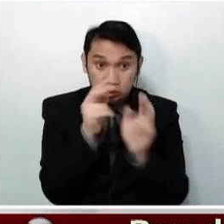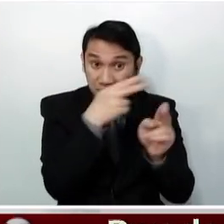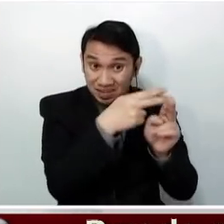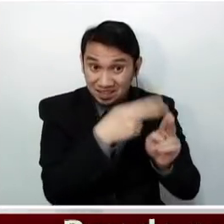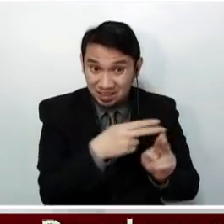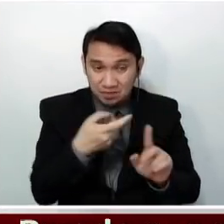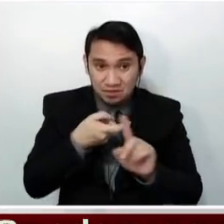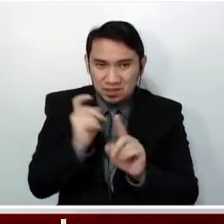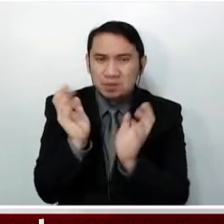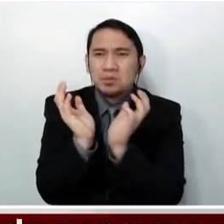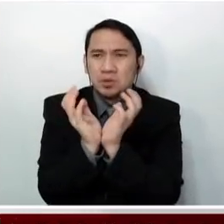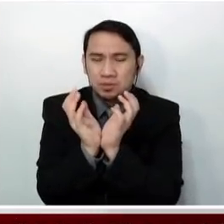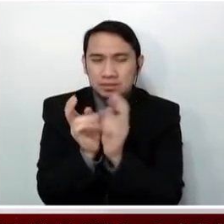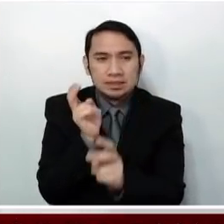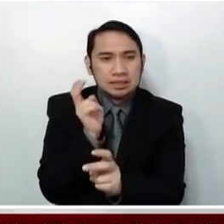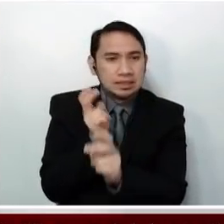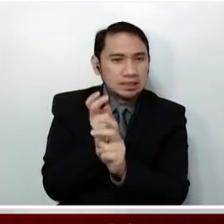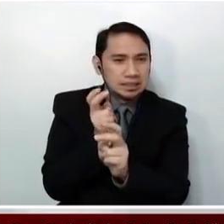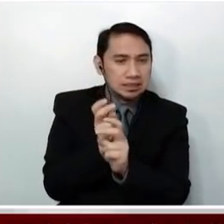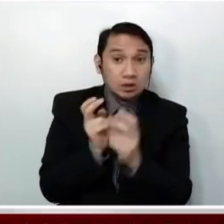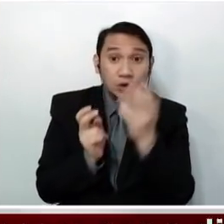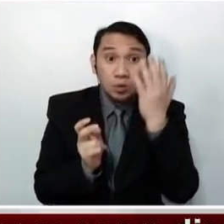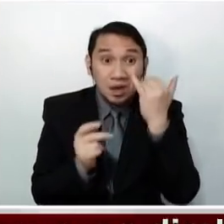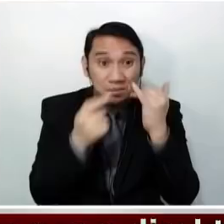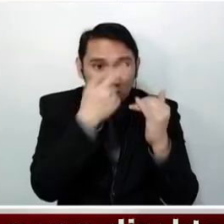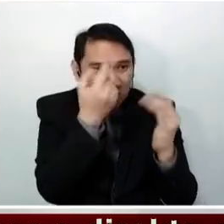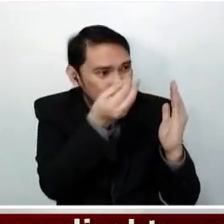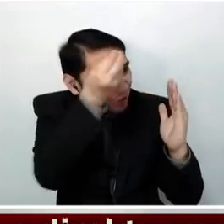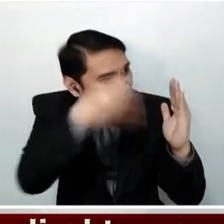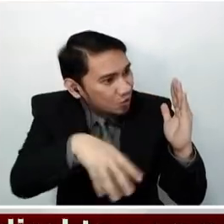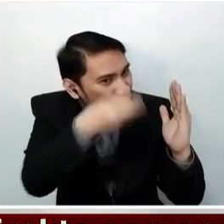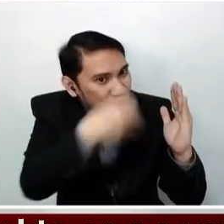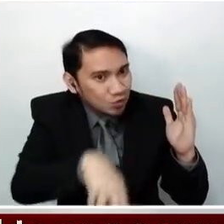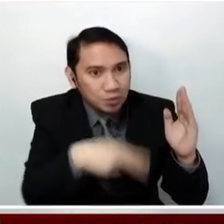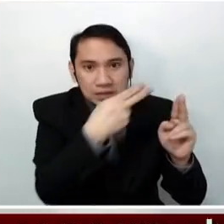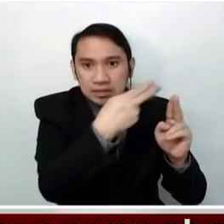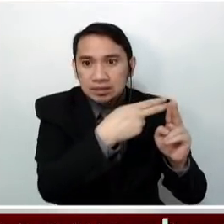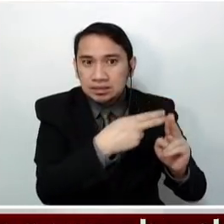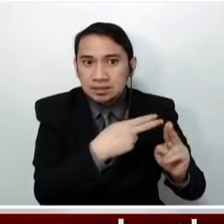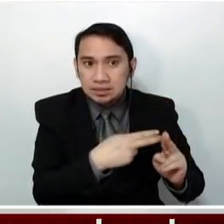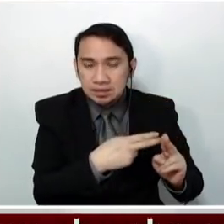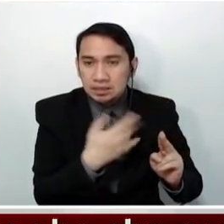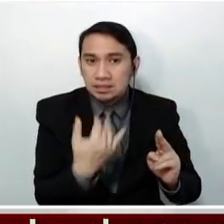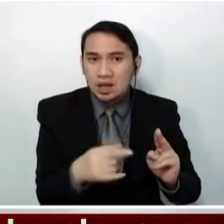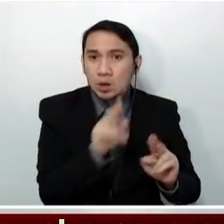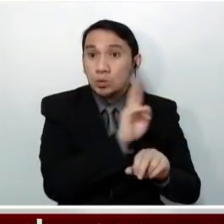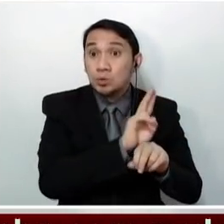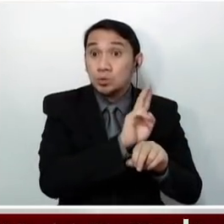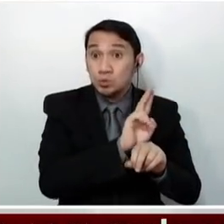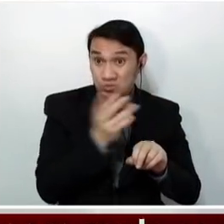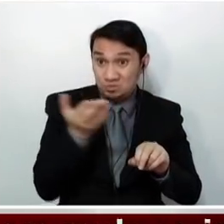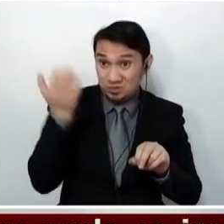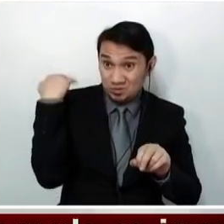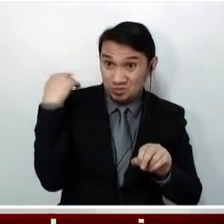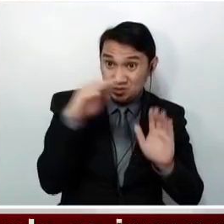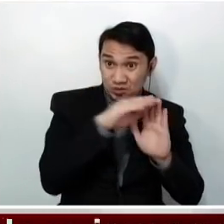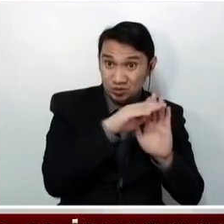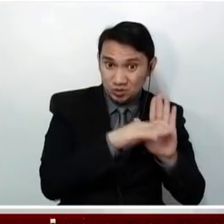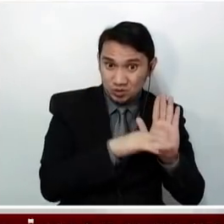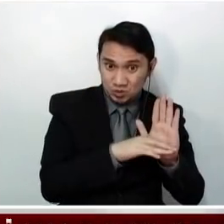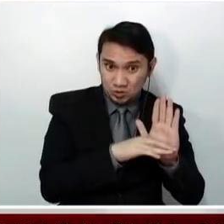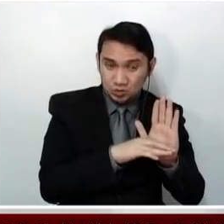naging mahirap, maraming nawawala sa listahan. At dahil ang ginagamit na listahan dati ay ang batayan